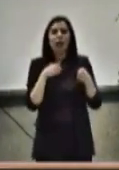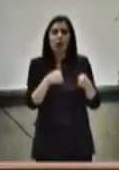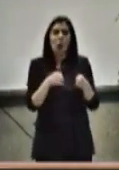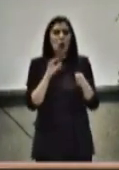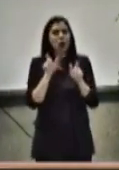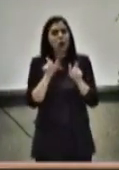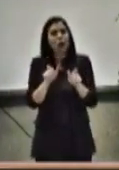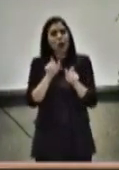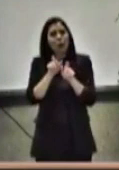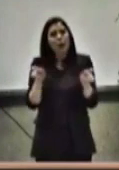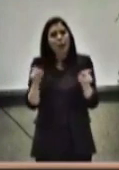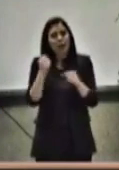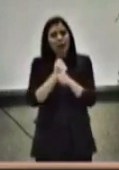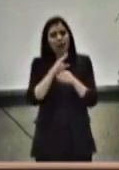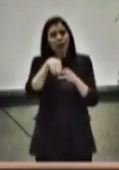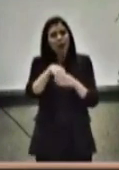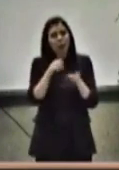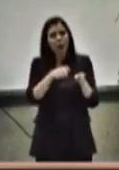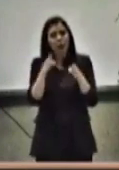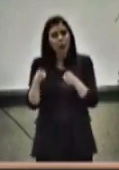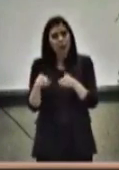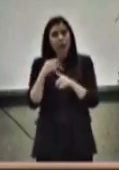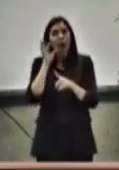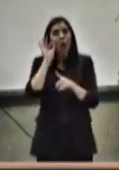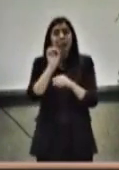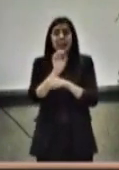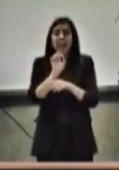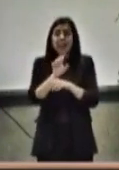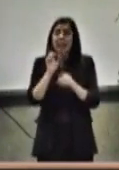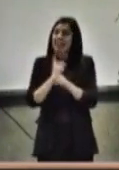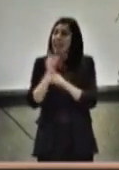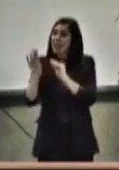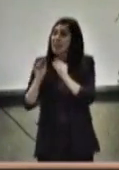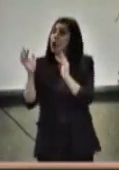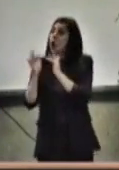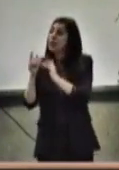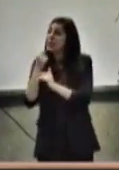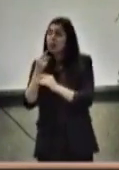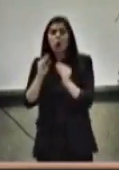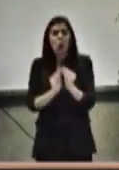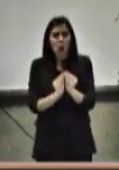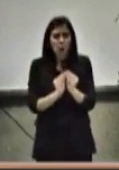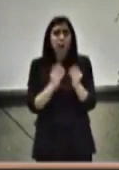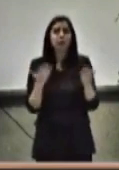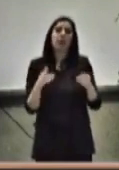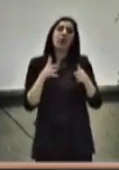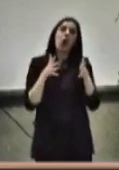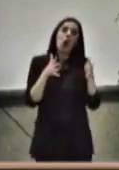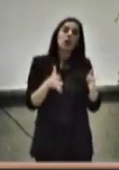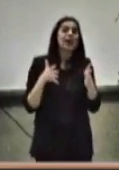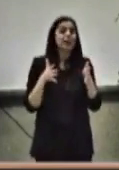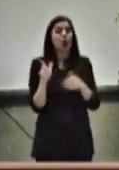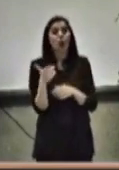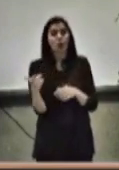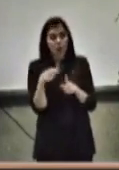personale sanitario per fare il contact tracing, perché quello è il punto chiave. Il tema della volontarietà o non volontarietà è un problema anche